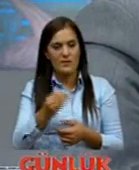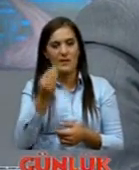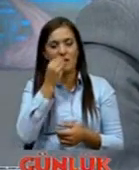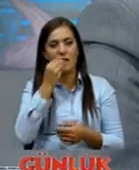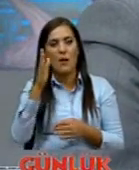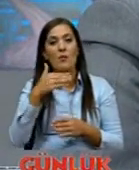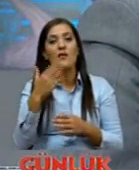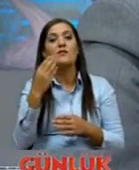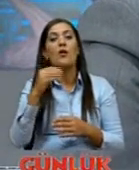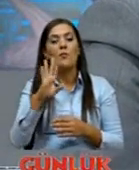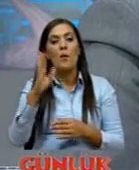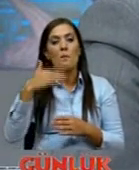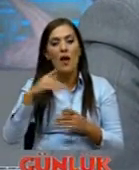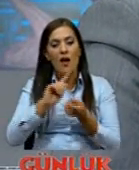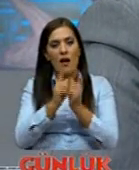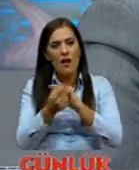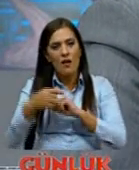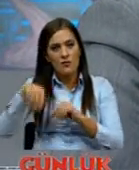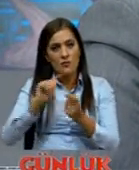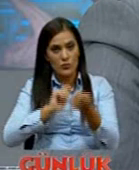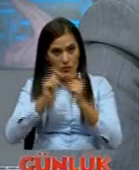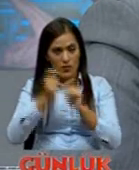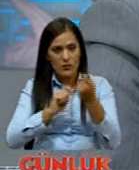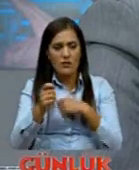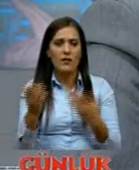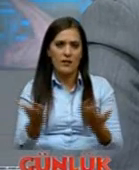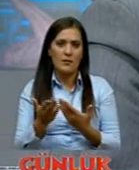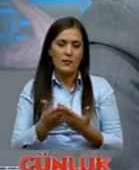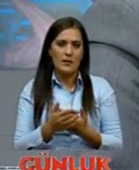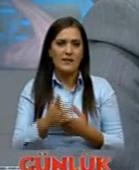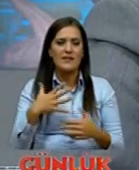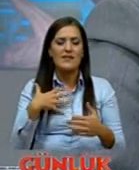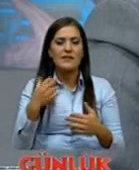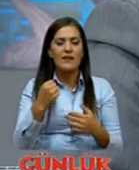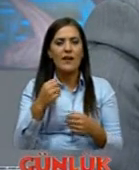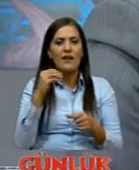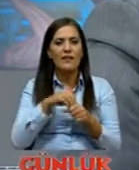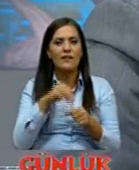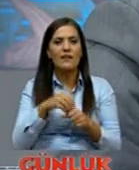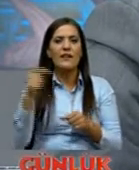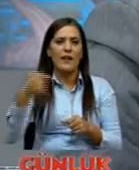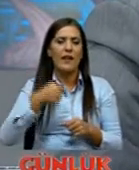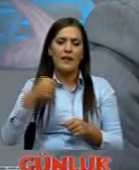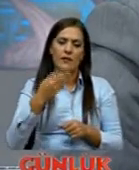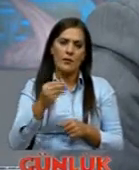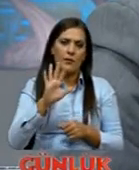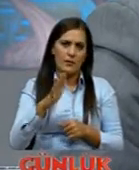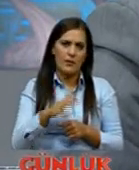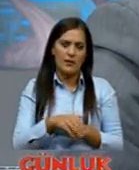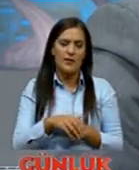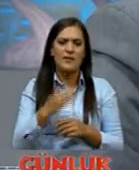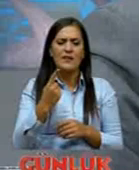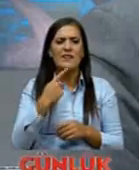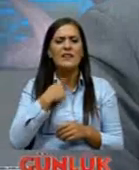gıda boyası olmayan boyalardan kullanıyorlarsa tabii ki sağlığı tehdit edebilir. Tehdit edebilir.